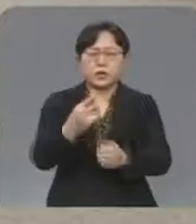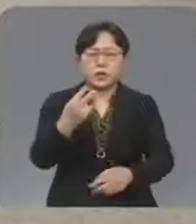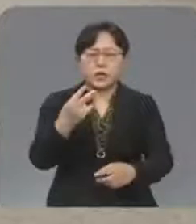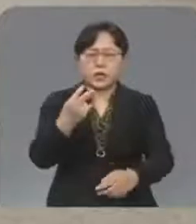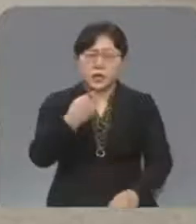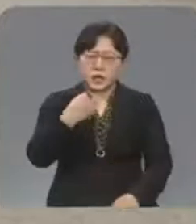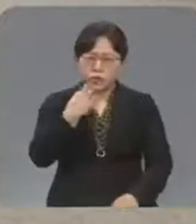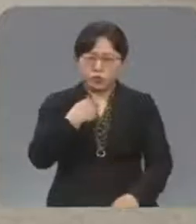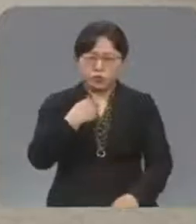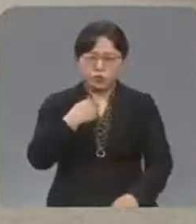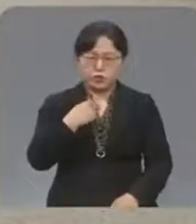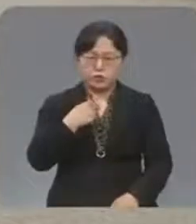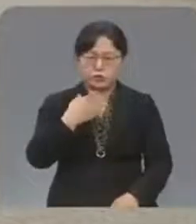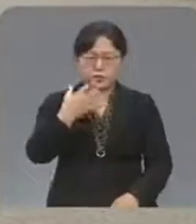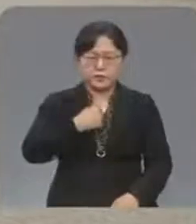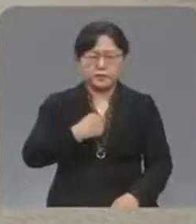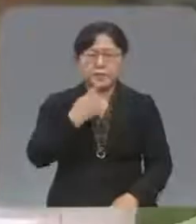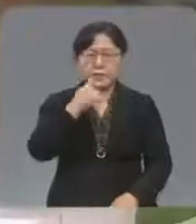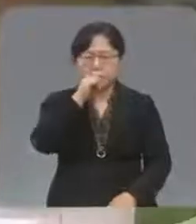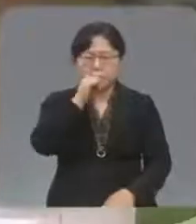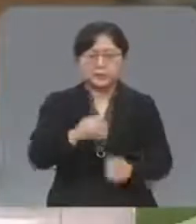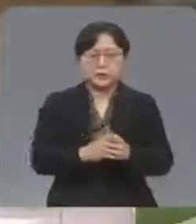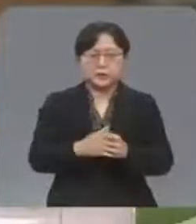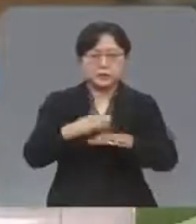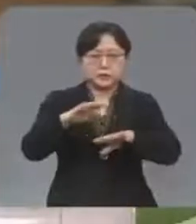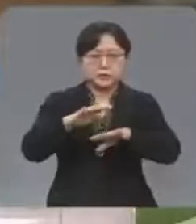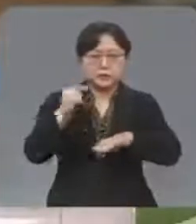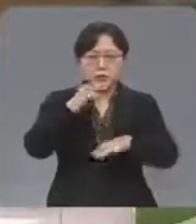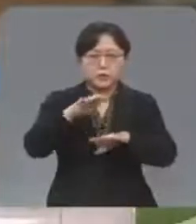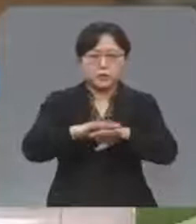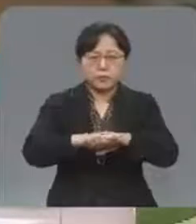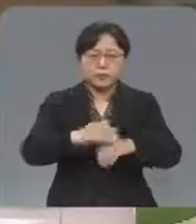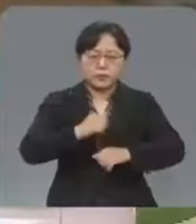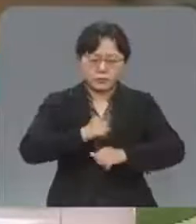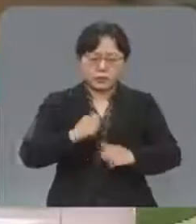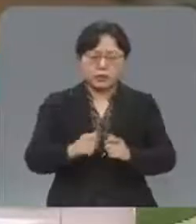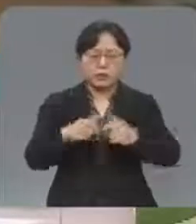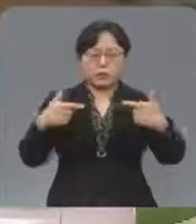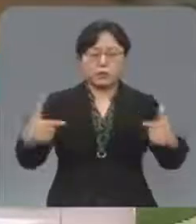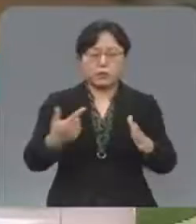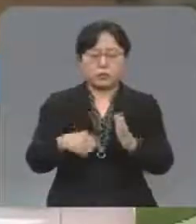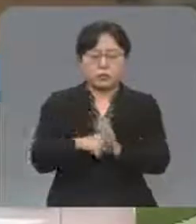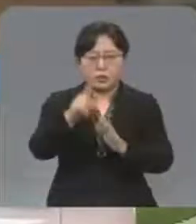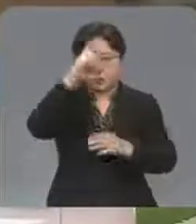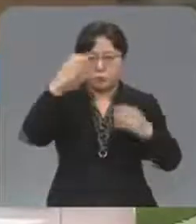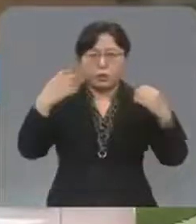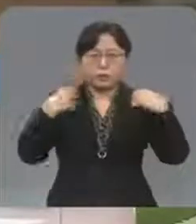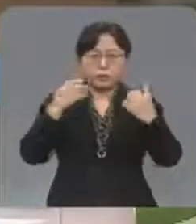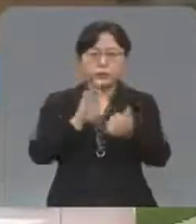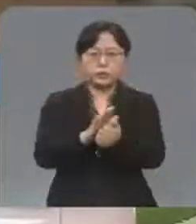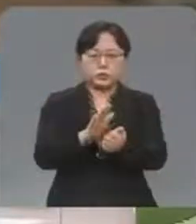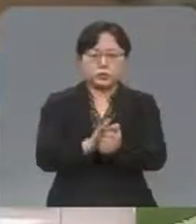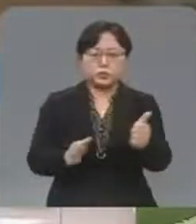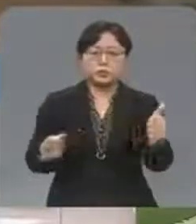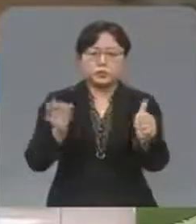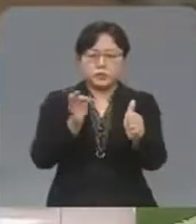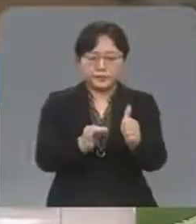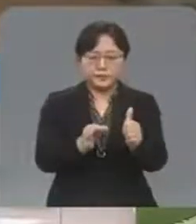챙기는 경우가 많다고 지적했습니다. 염전을 지키고 확대하기 위해서 정부 보조금을 많이